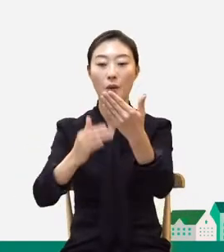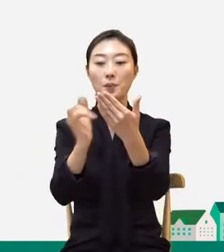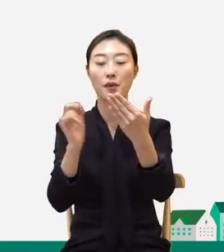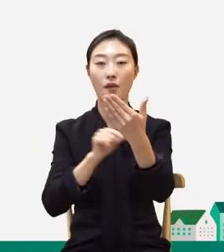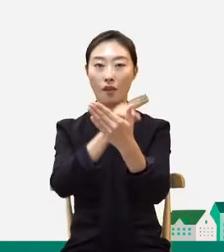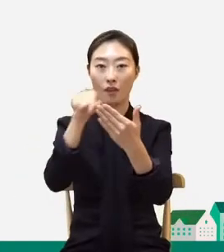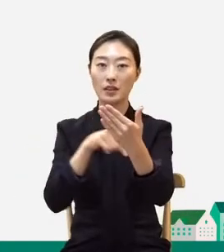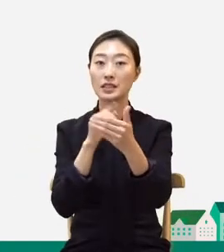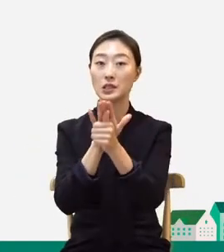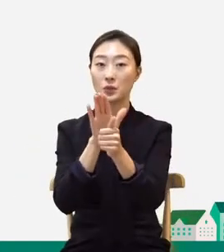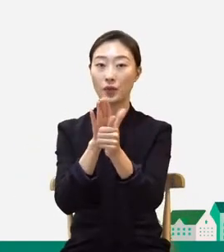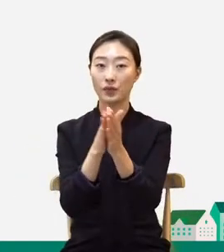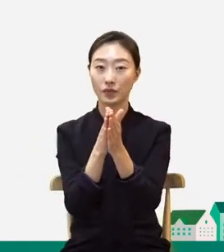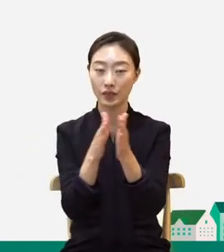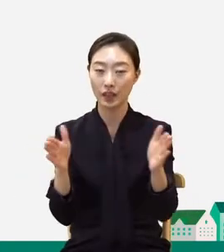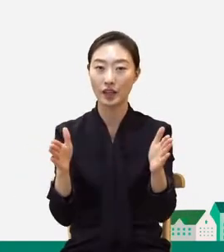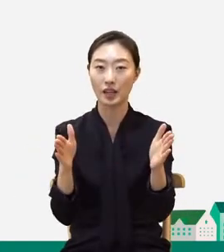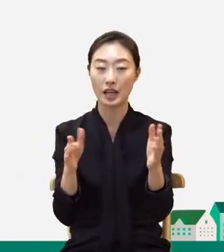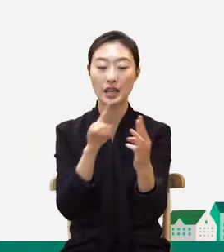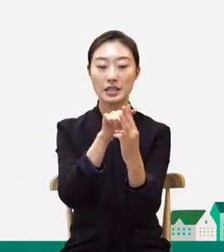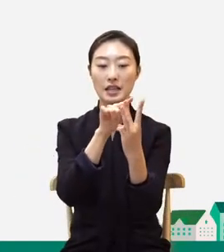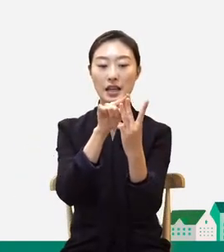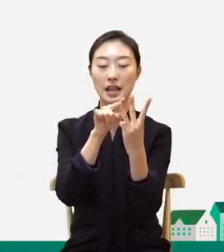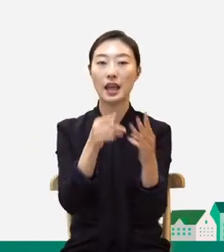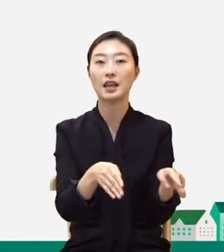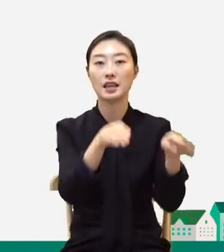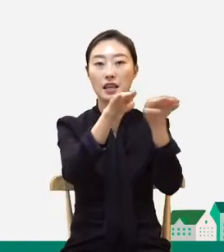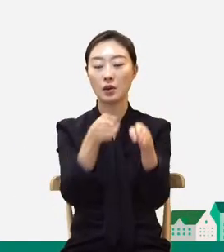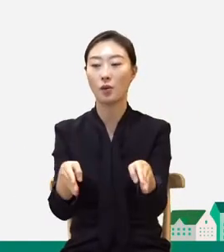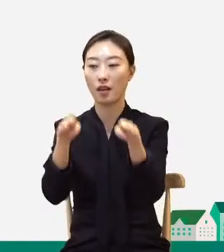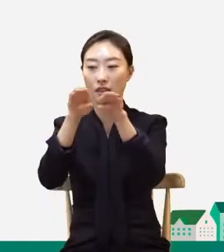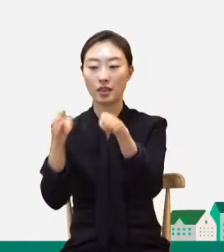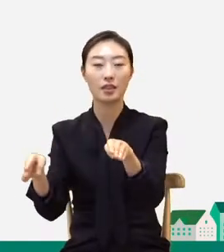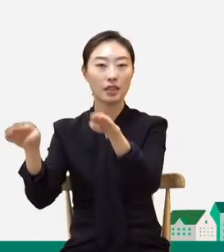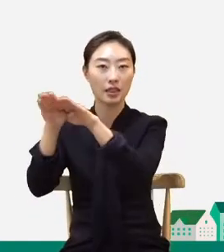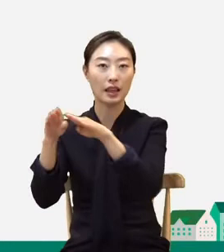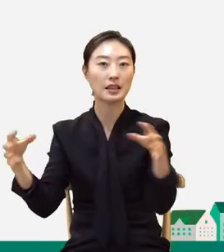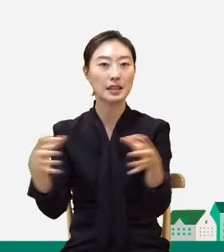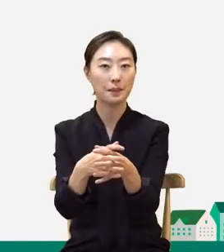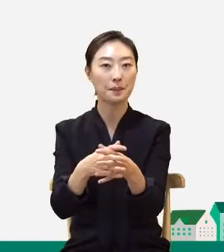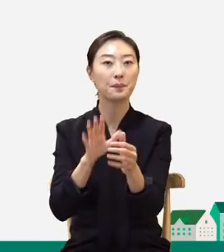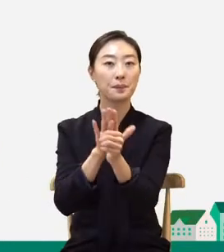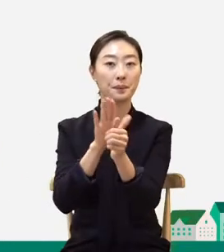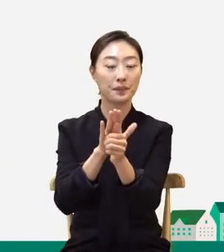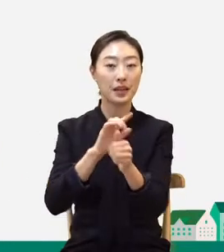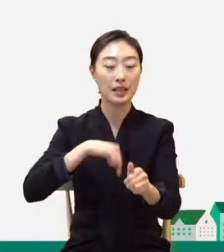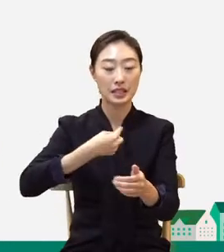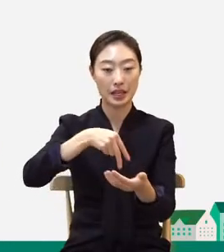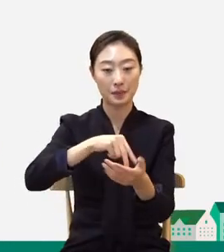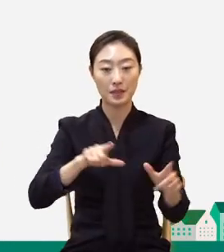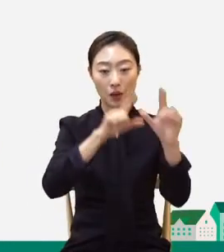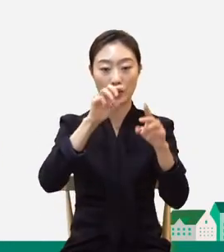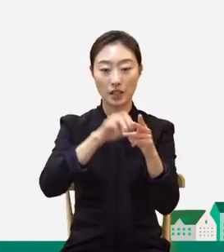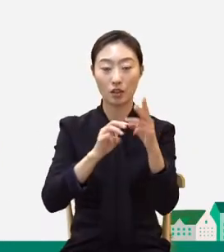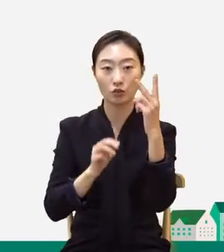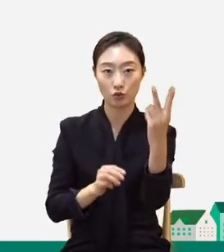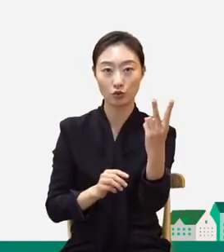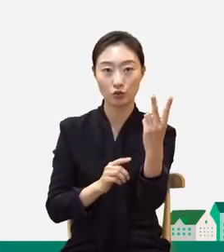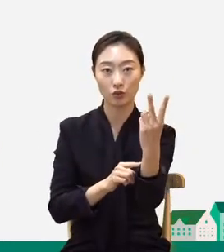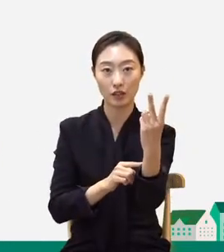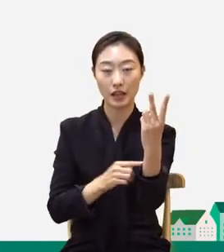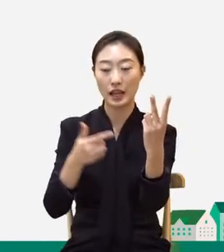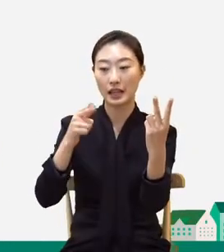대해서 지원을 하면서 3개의 수행 기관이 함께 참여를 했었고요. 자립생활센터 2곳과